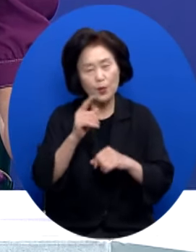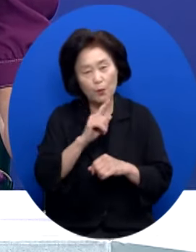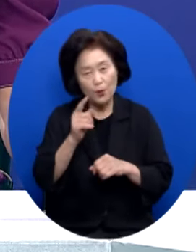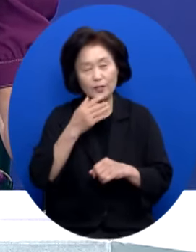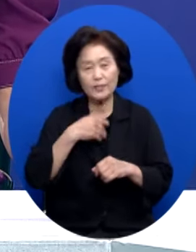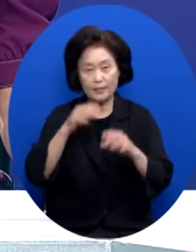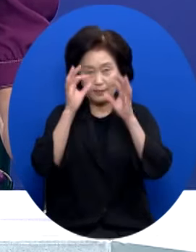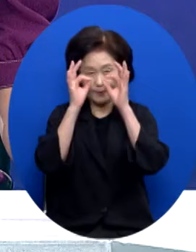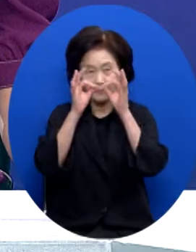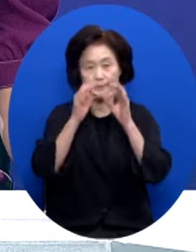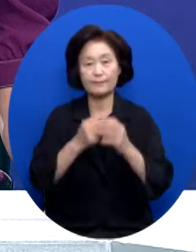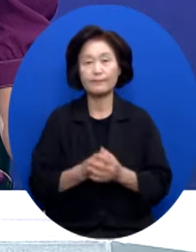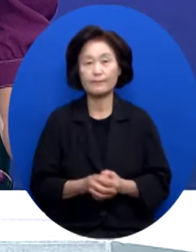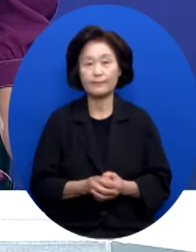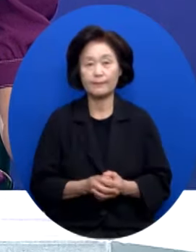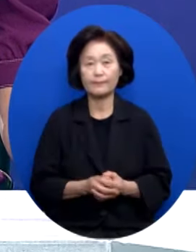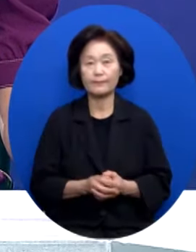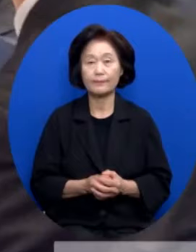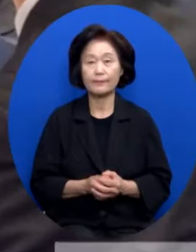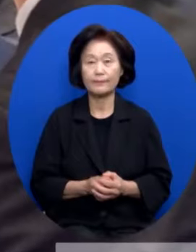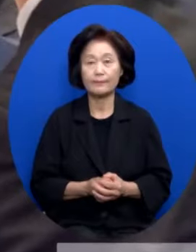알아봤습니다. 박주성 기자입니다.